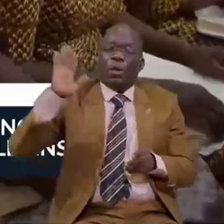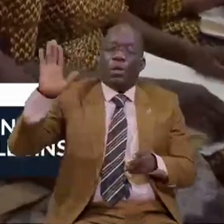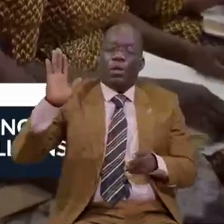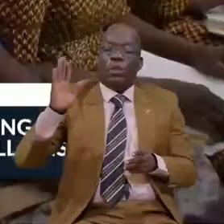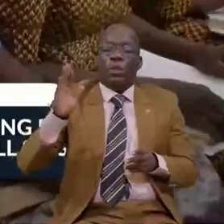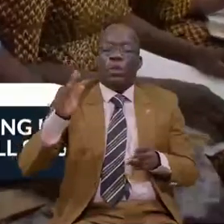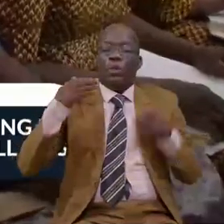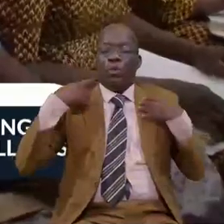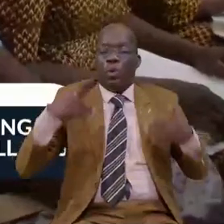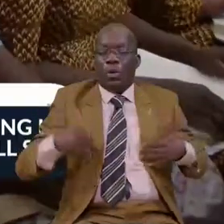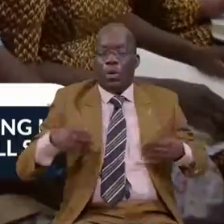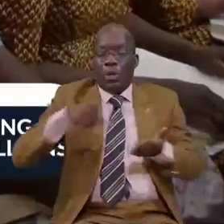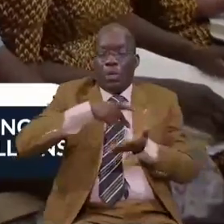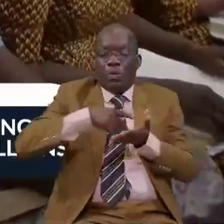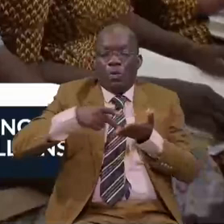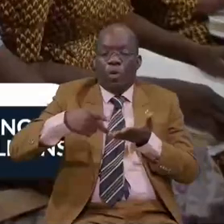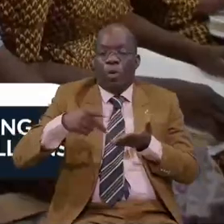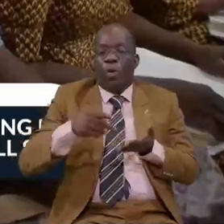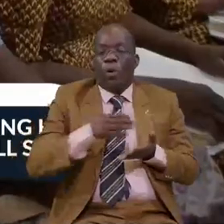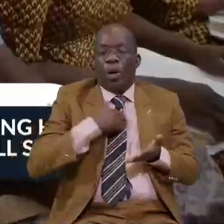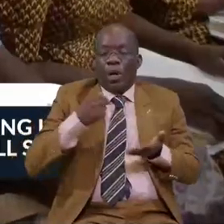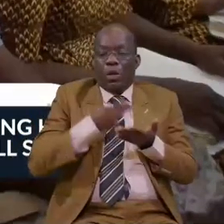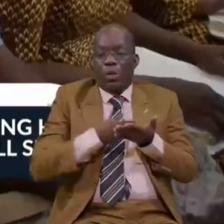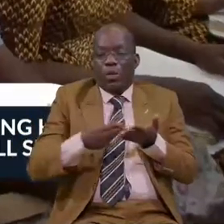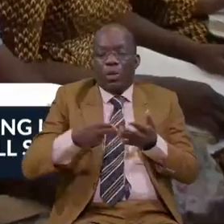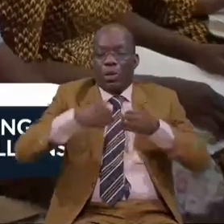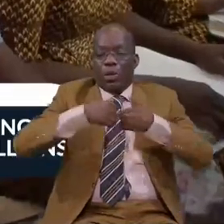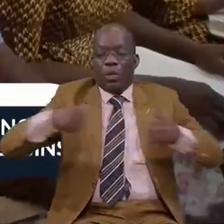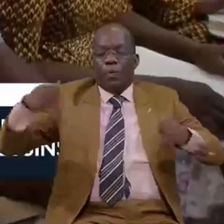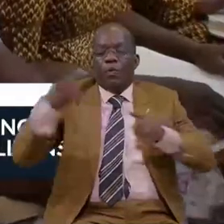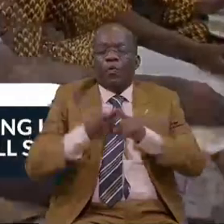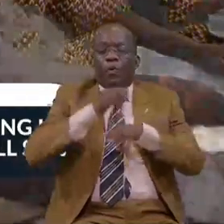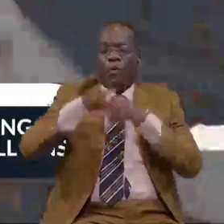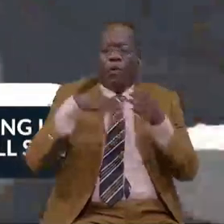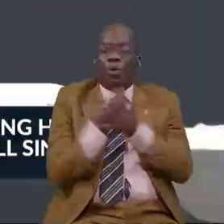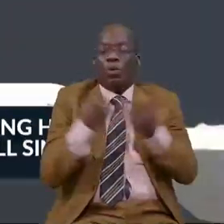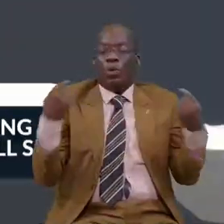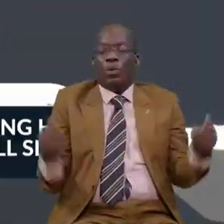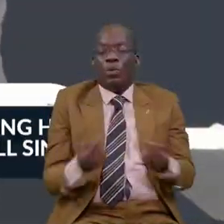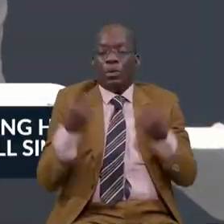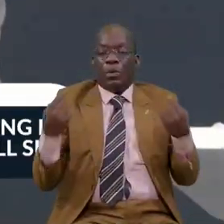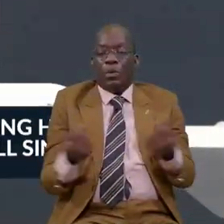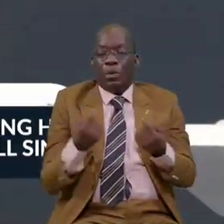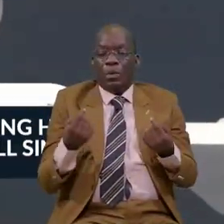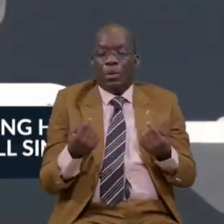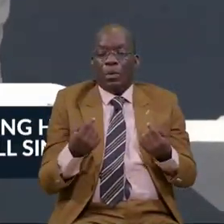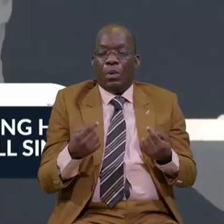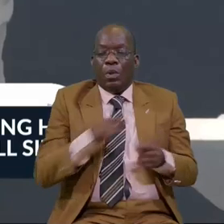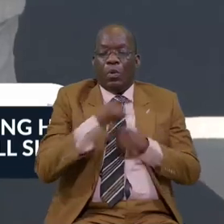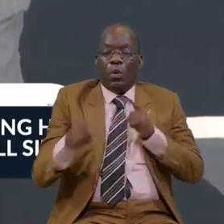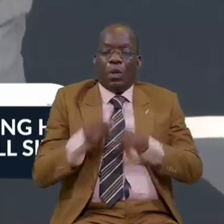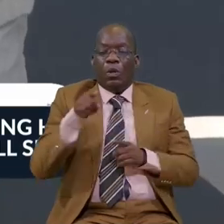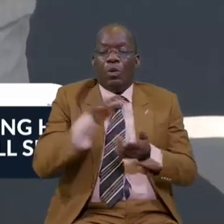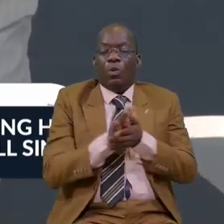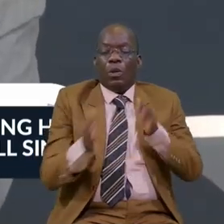passionnément son temple pur et saint, séparé de tout péché. Vous